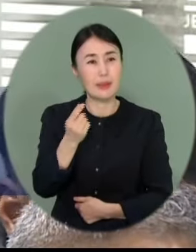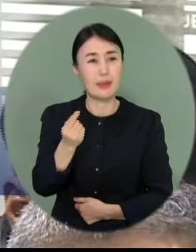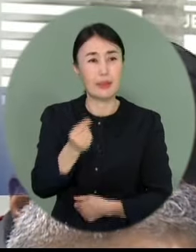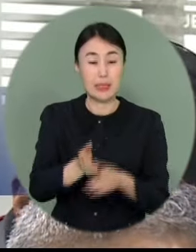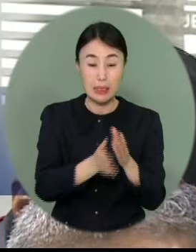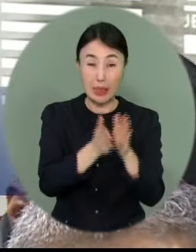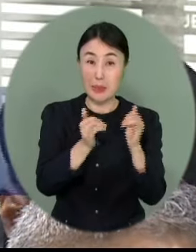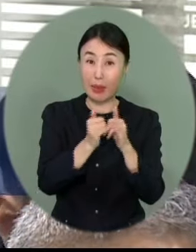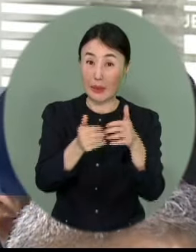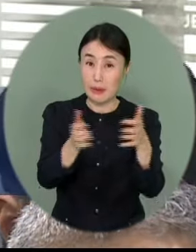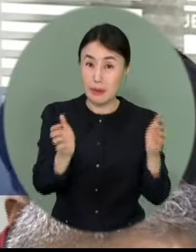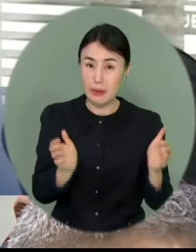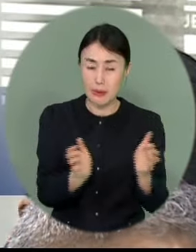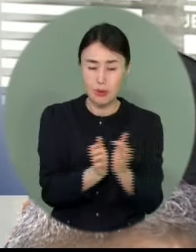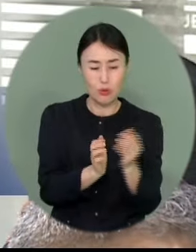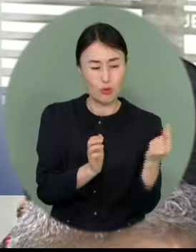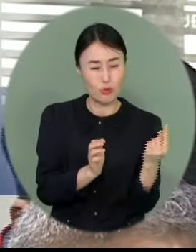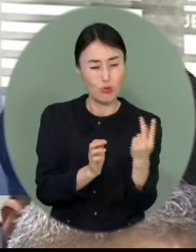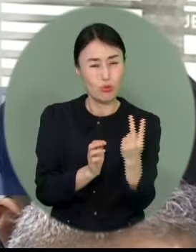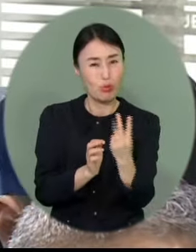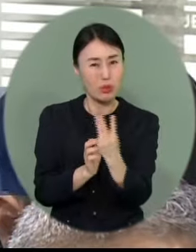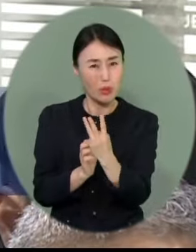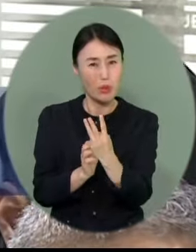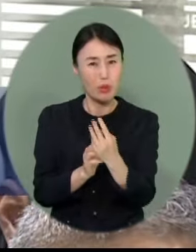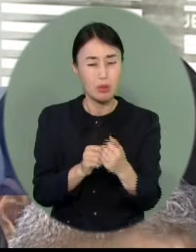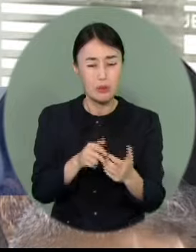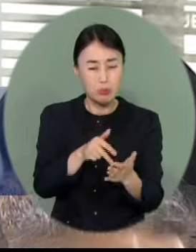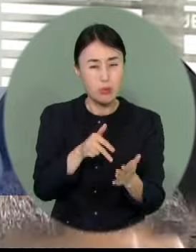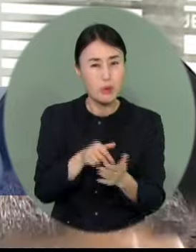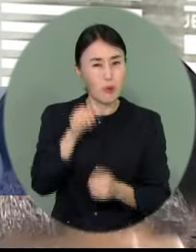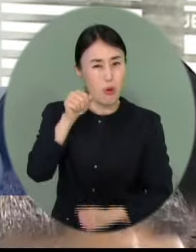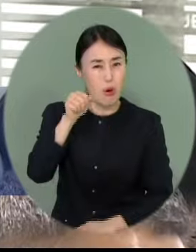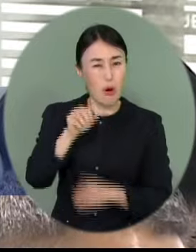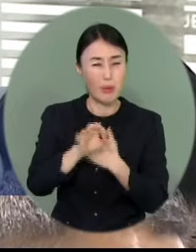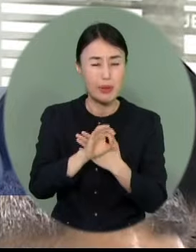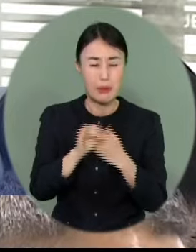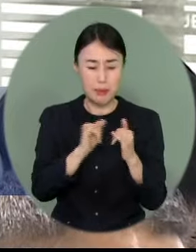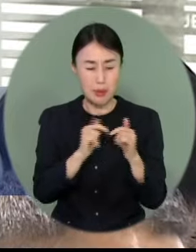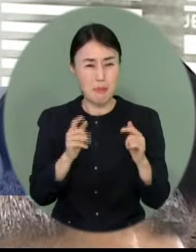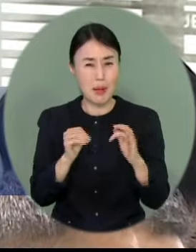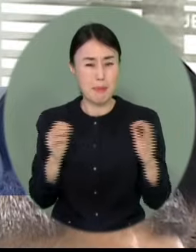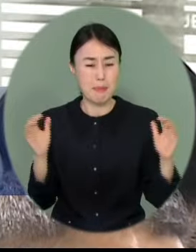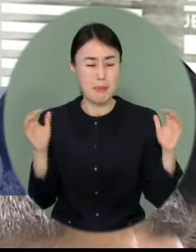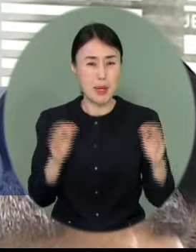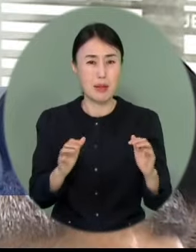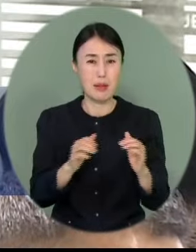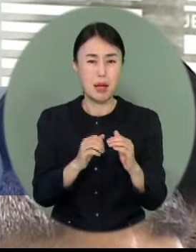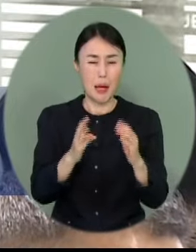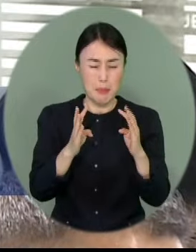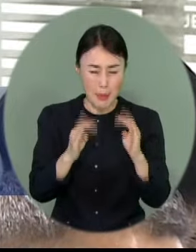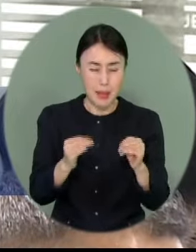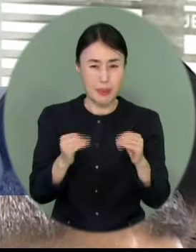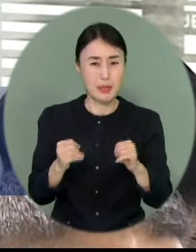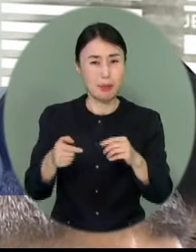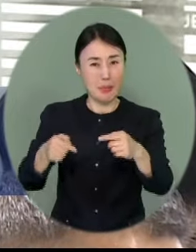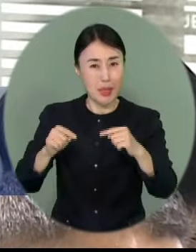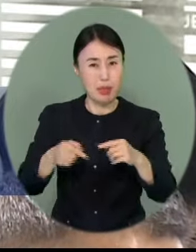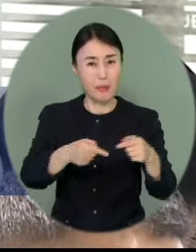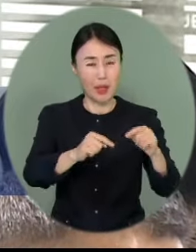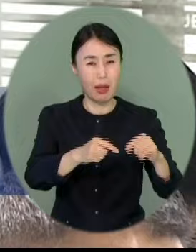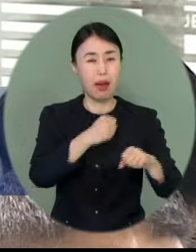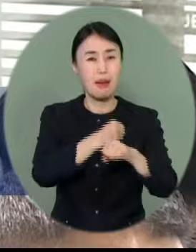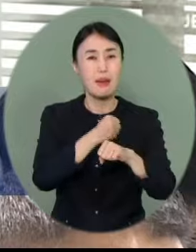시민단체에서 2명, 3명만 놀고 나오면은 금남도를 외울 겁니다. 많은 인원들이 참석을 해야만이 윤석열